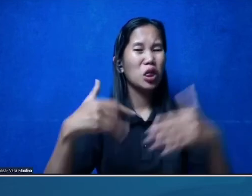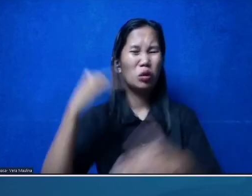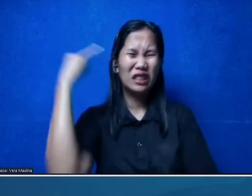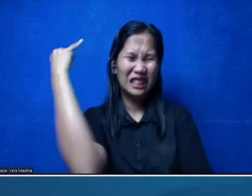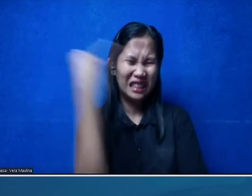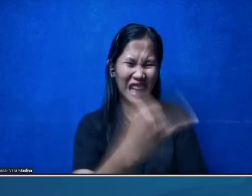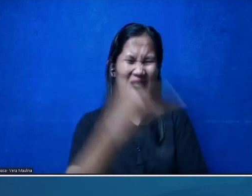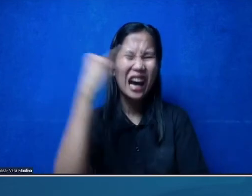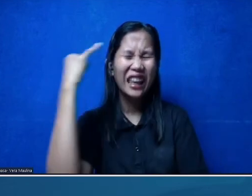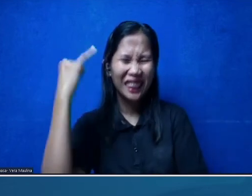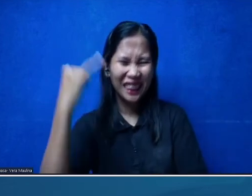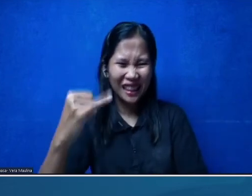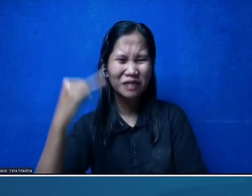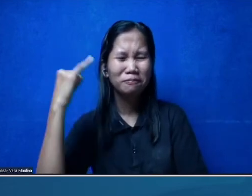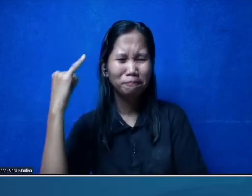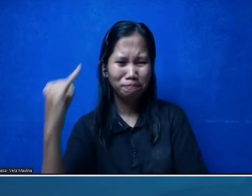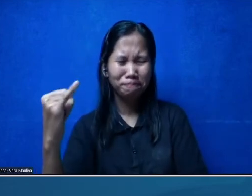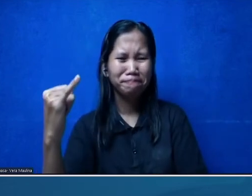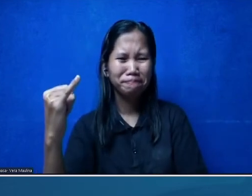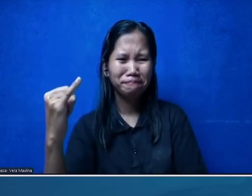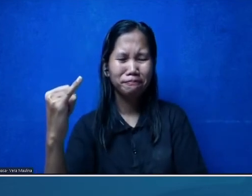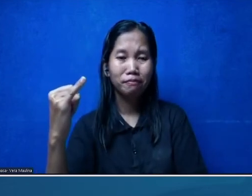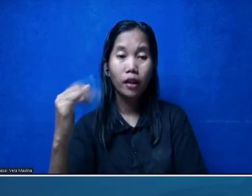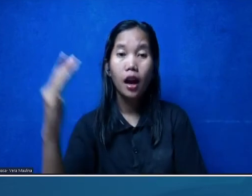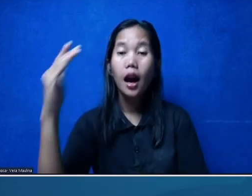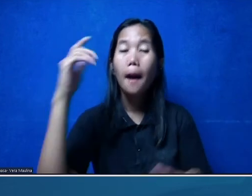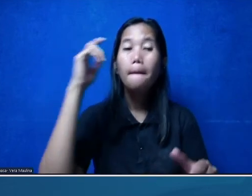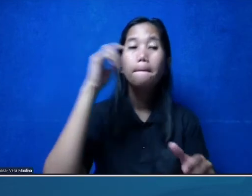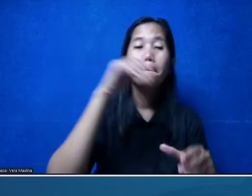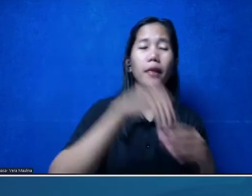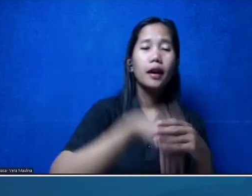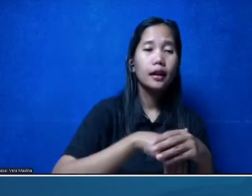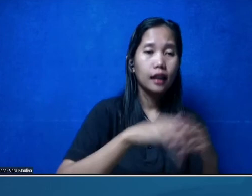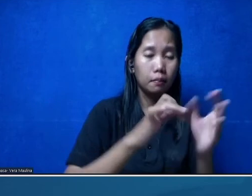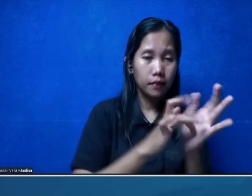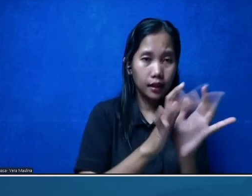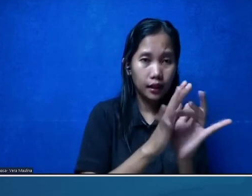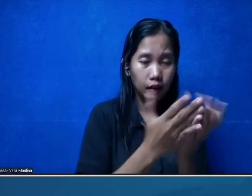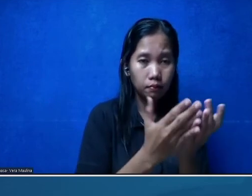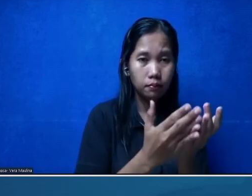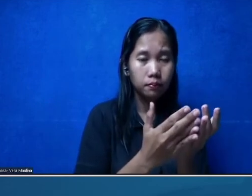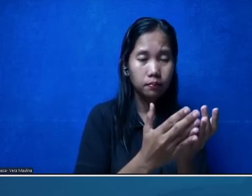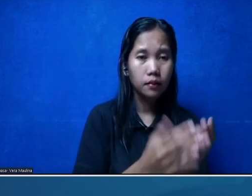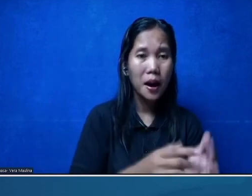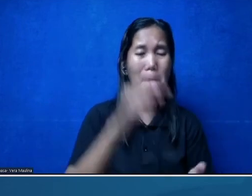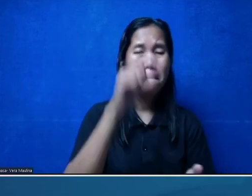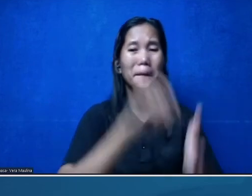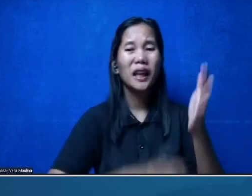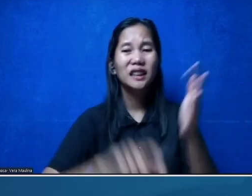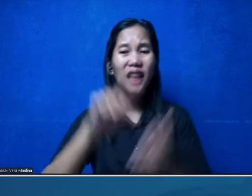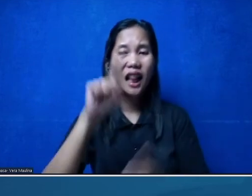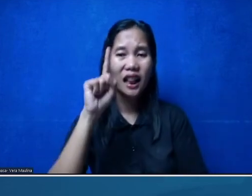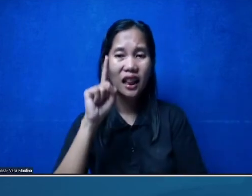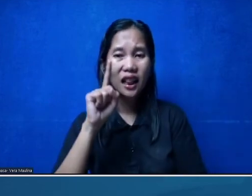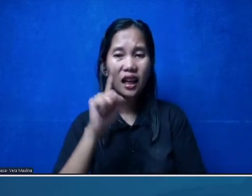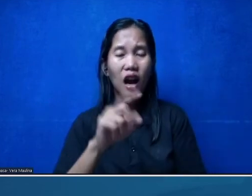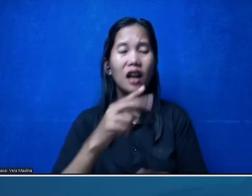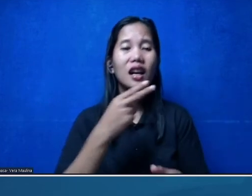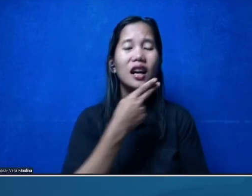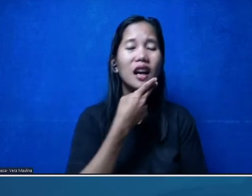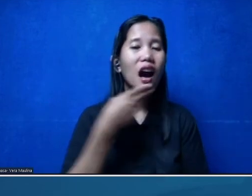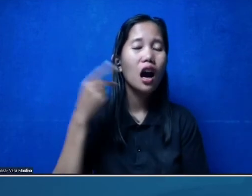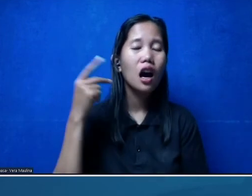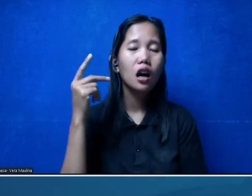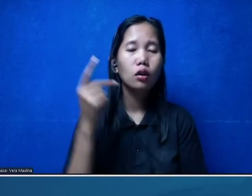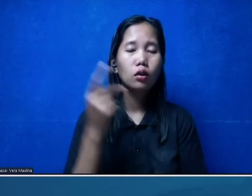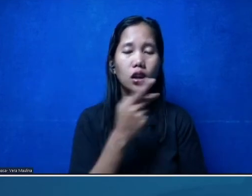kamu maksudmu menentang Tuhan ia akan menghabisi sama sekali kesengsaraan tidak akan timbul dua ketika